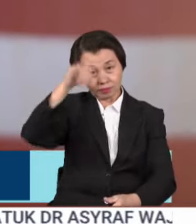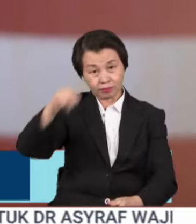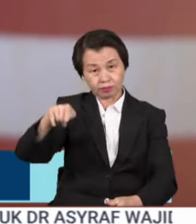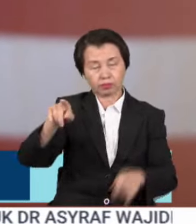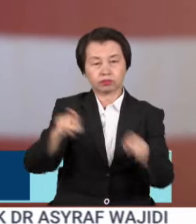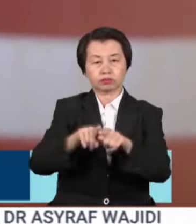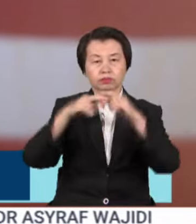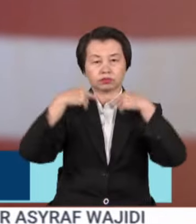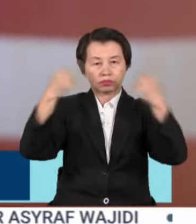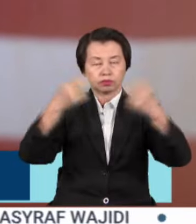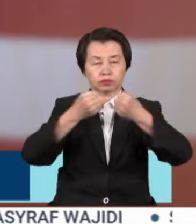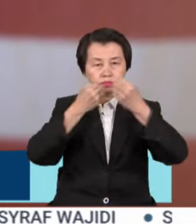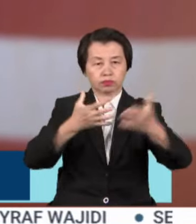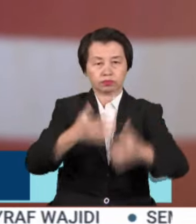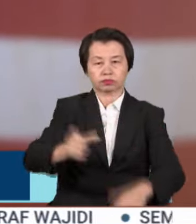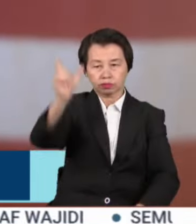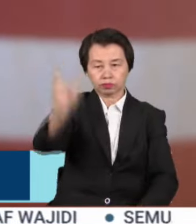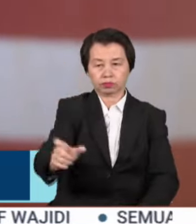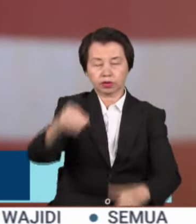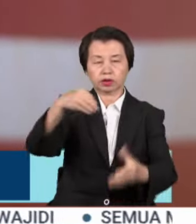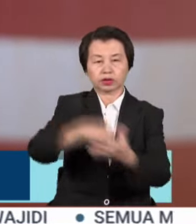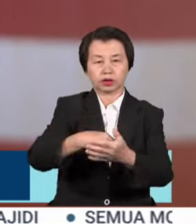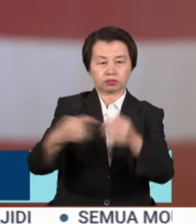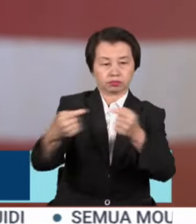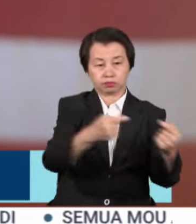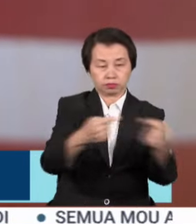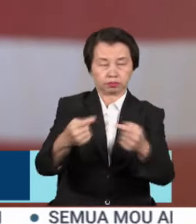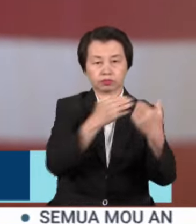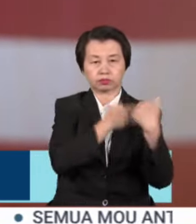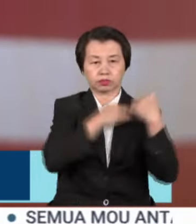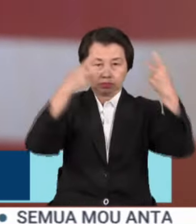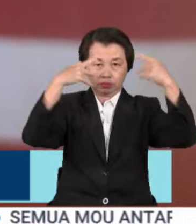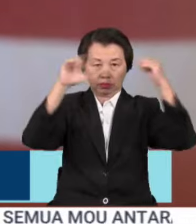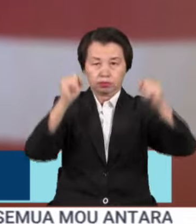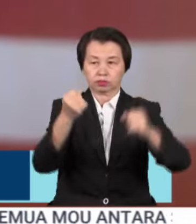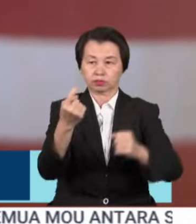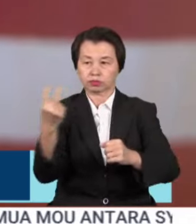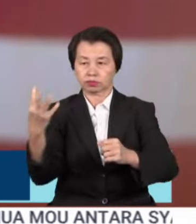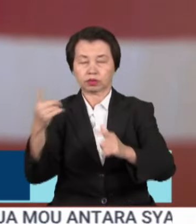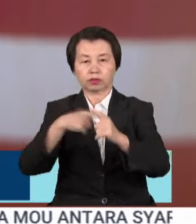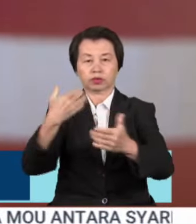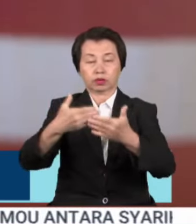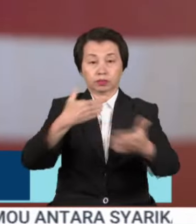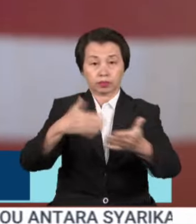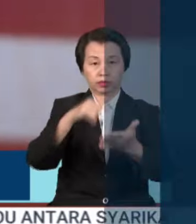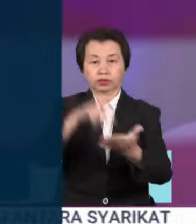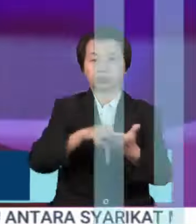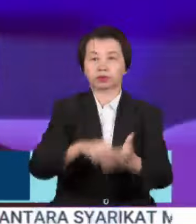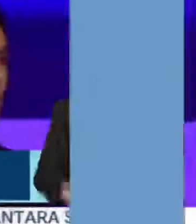secara rasmi mengumumkan pencalonan dalam merebut jawatan Presiden beberapa bulan sebelum ini.